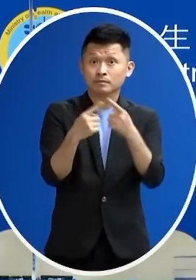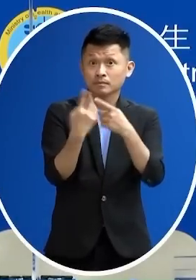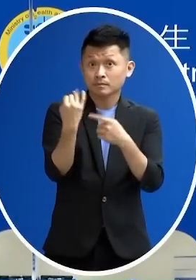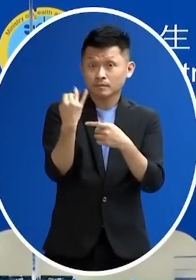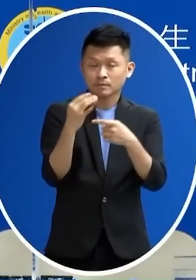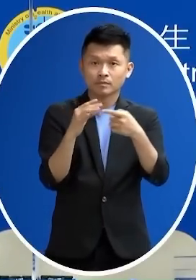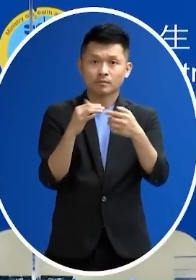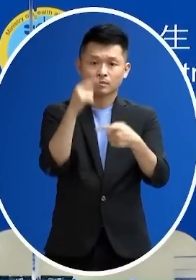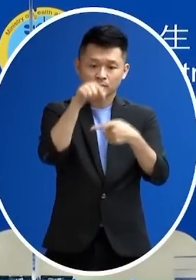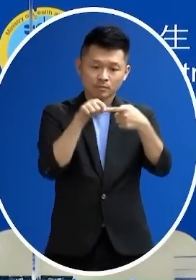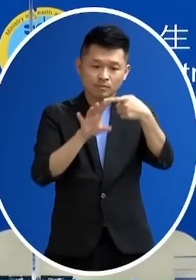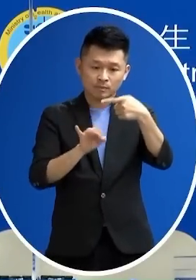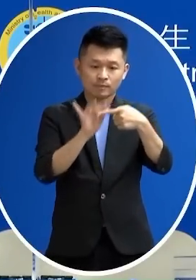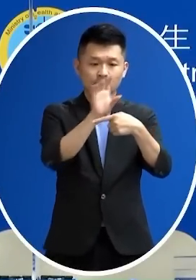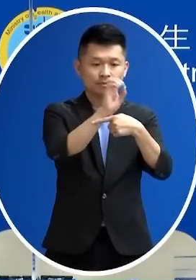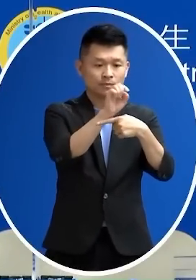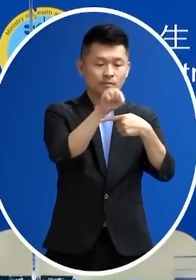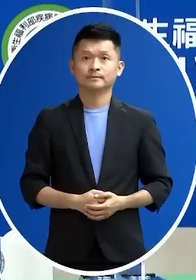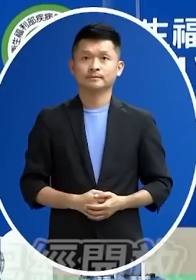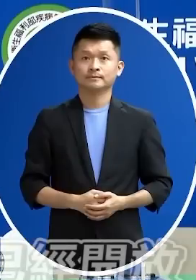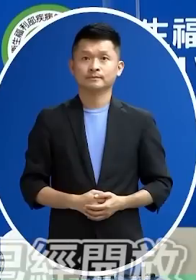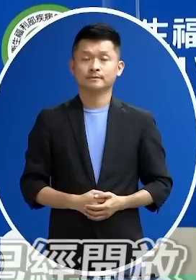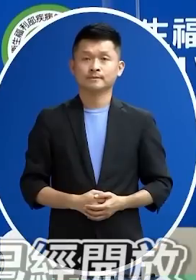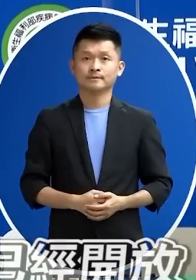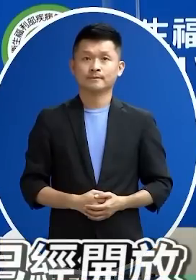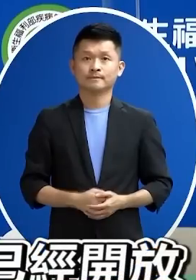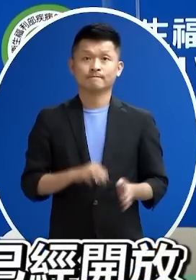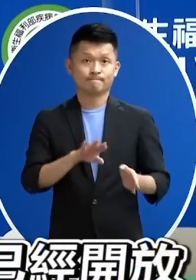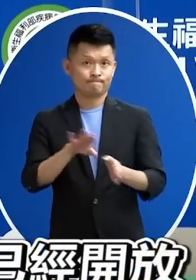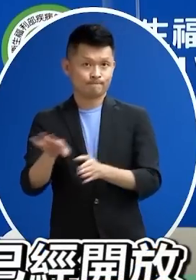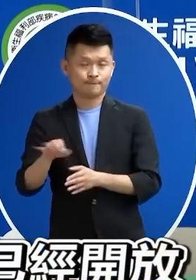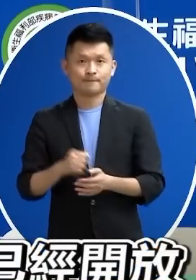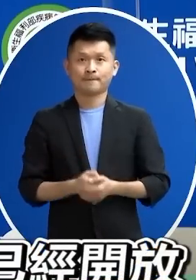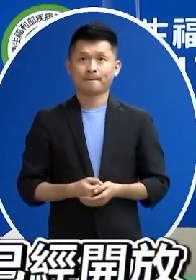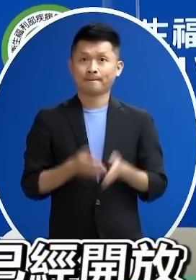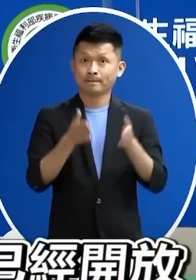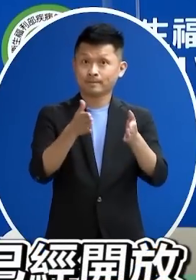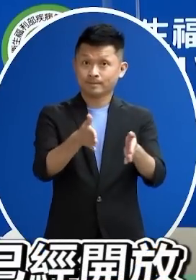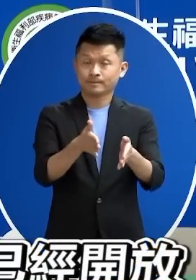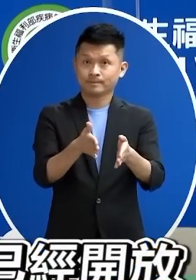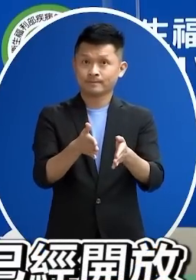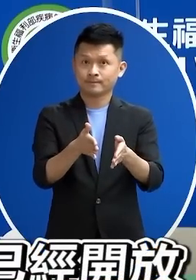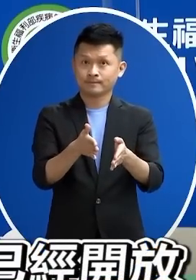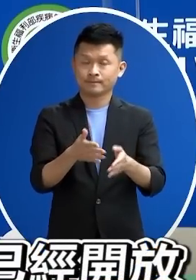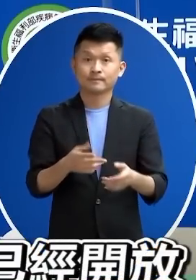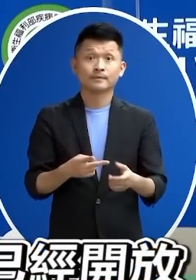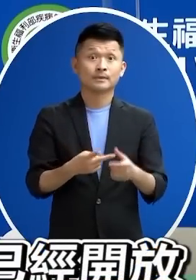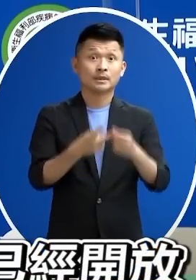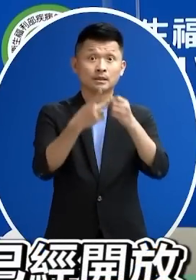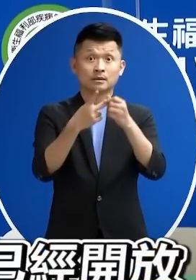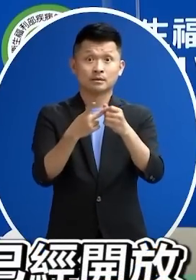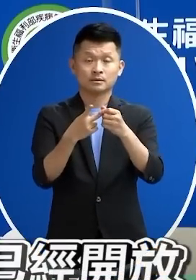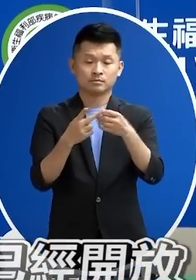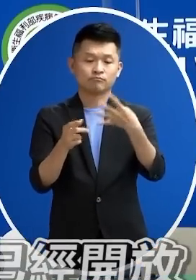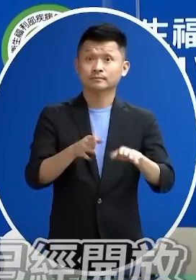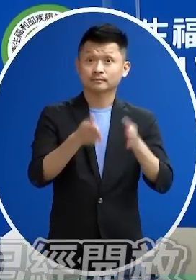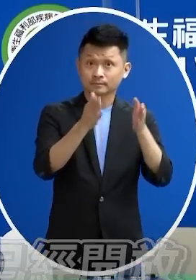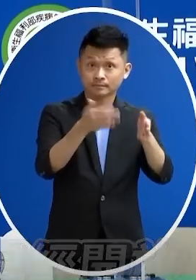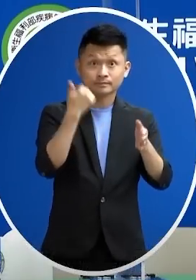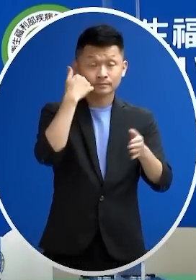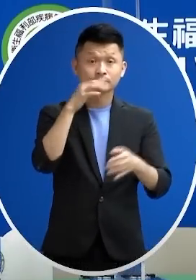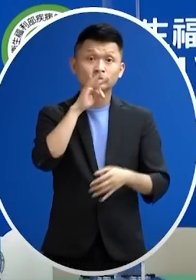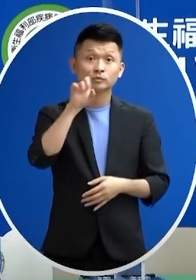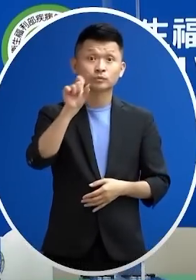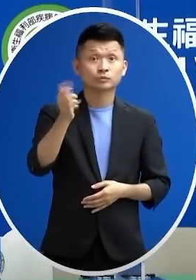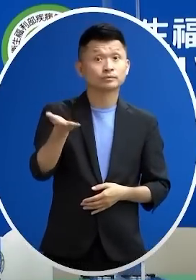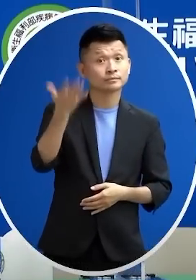是0.17%哈。 另外就是针对第二次追加剂的部分，